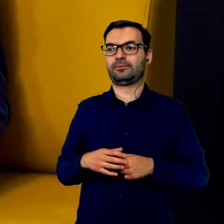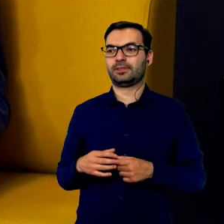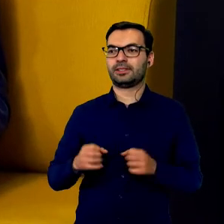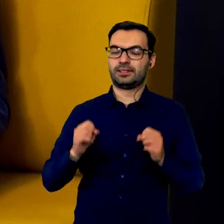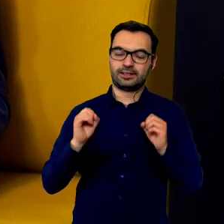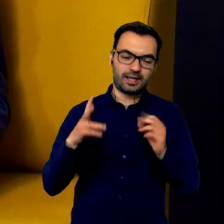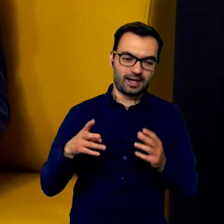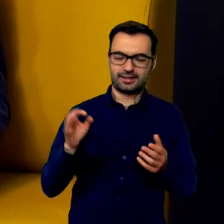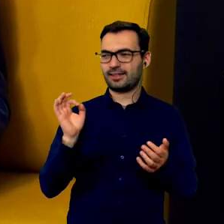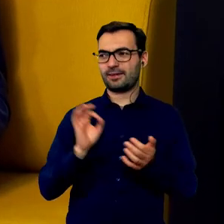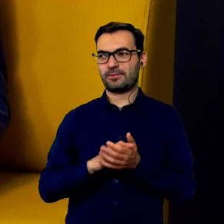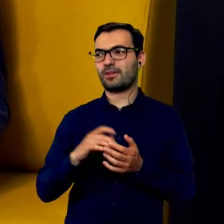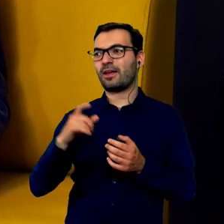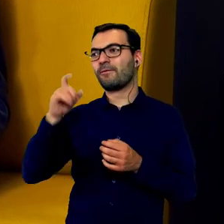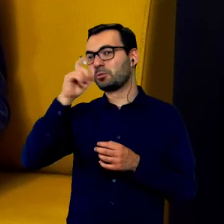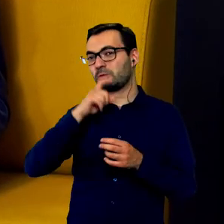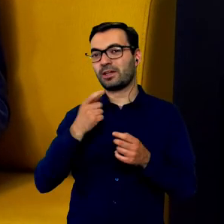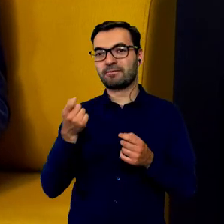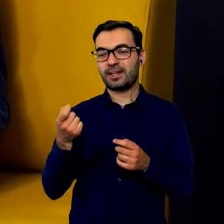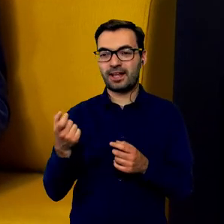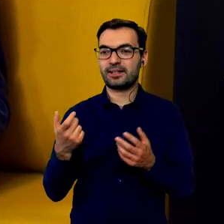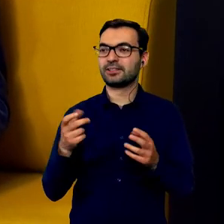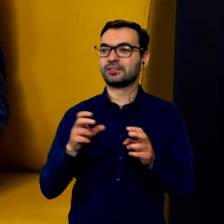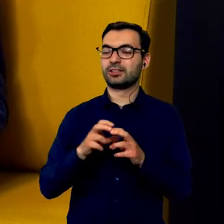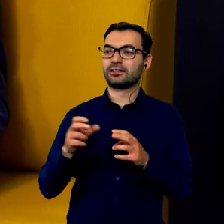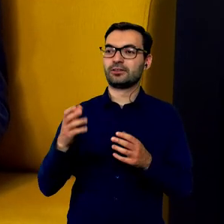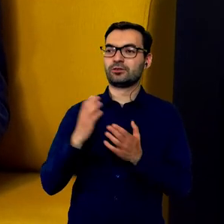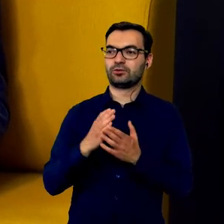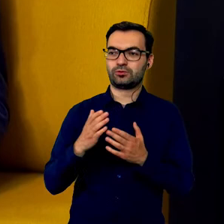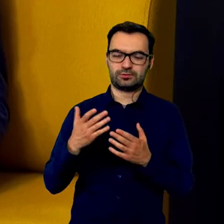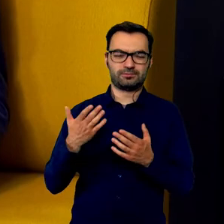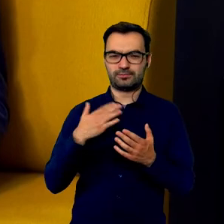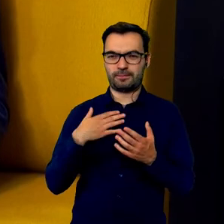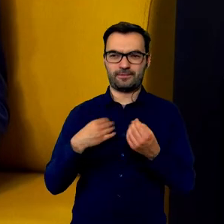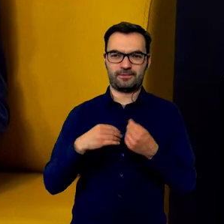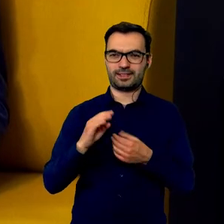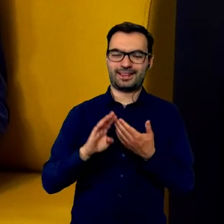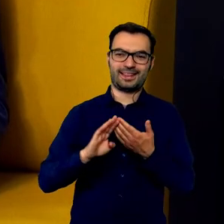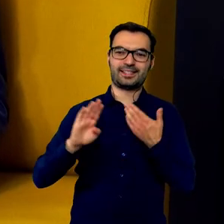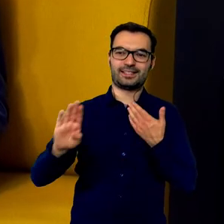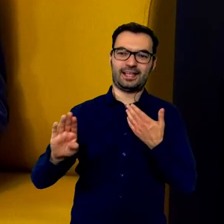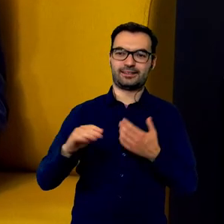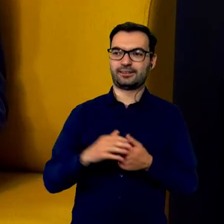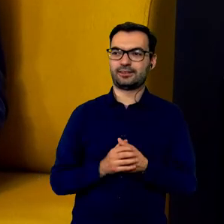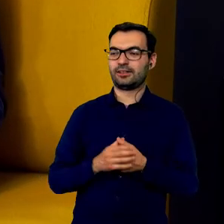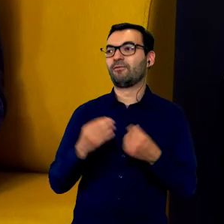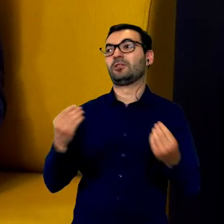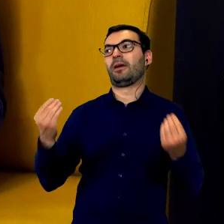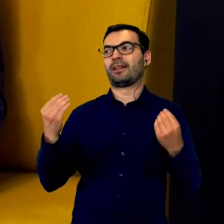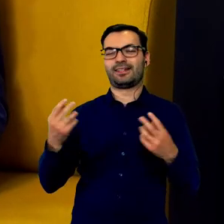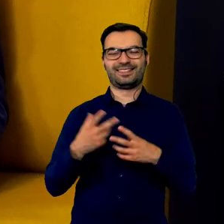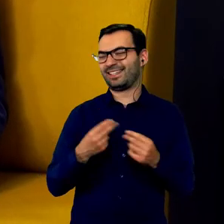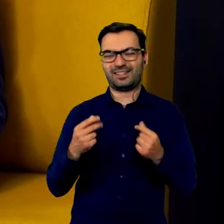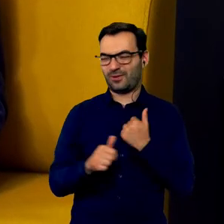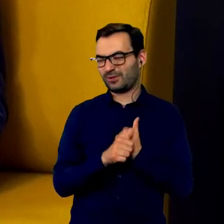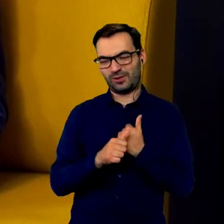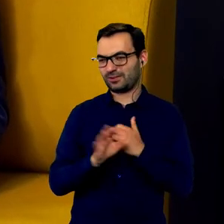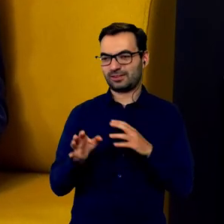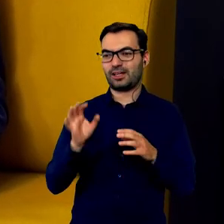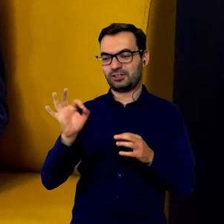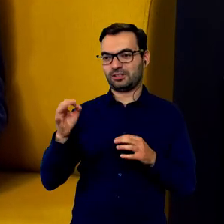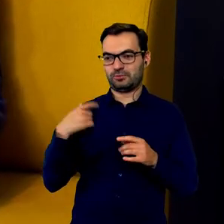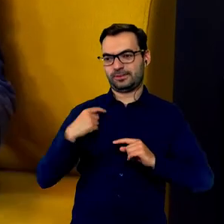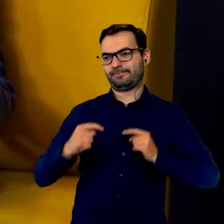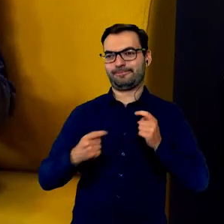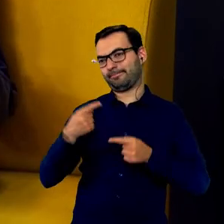że tak. I w momentach złych, które już mamy dystans chyba coraz większy. Nie to, że jest cudownie, pewnie, że nie. Nawet dzisiaj